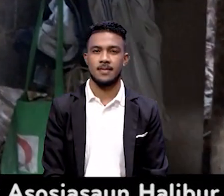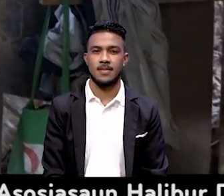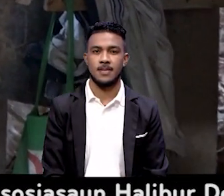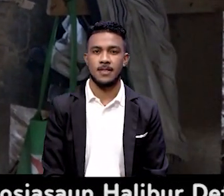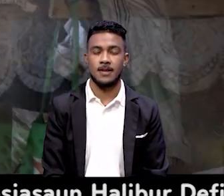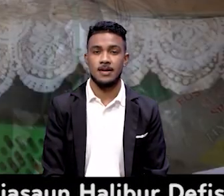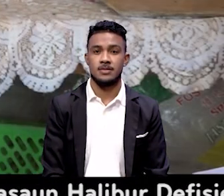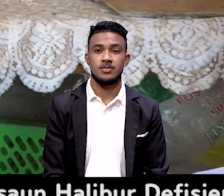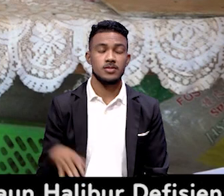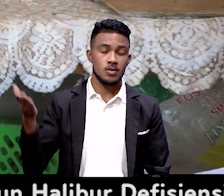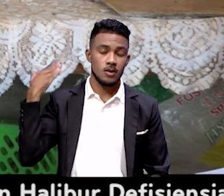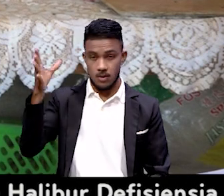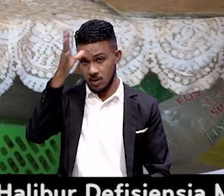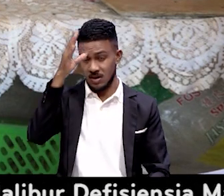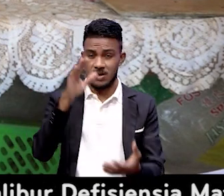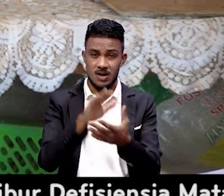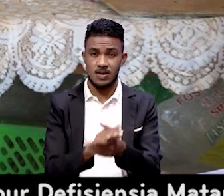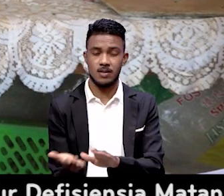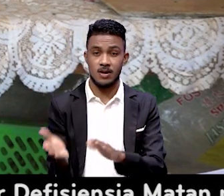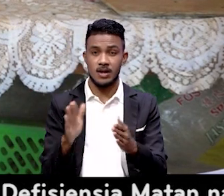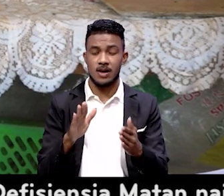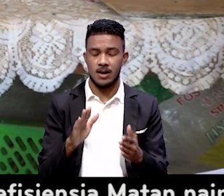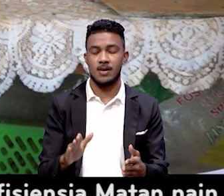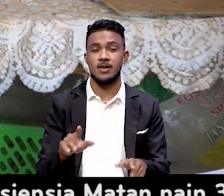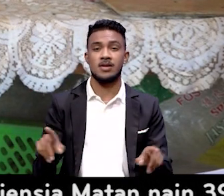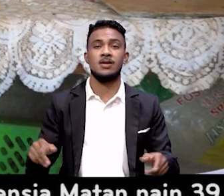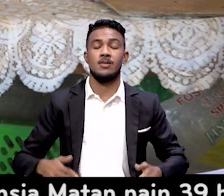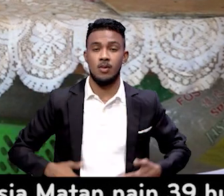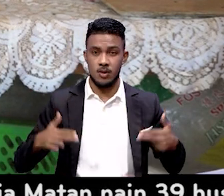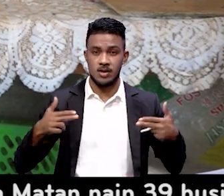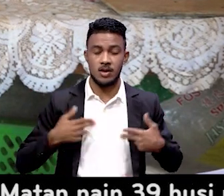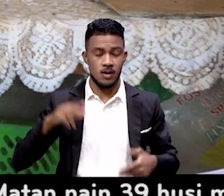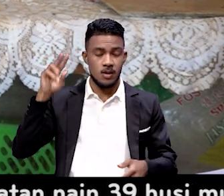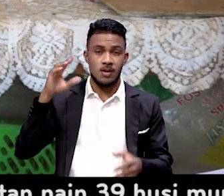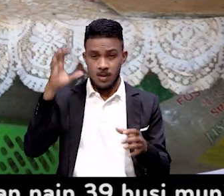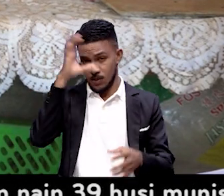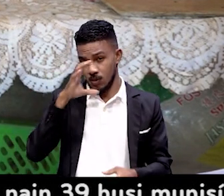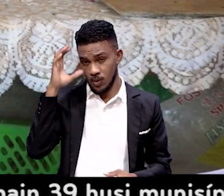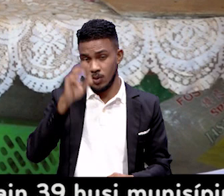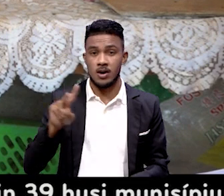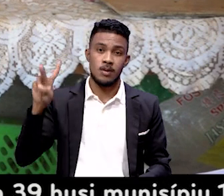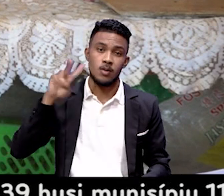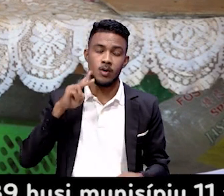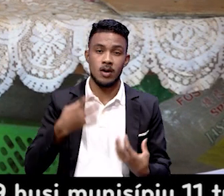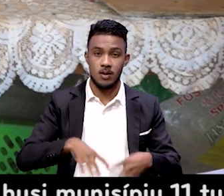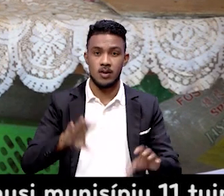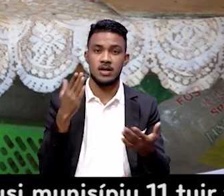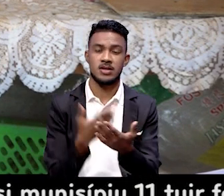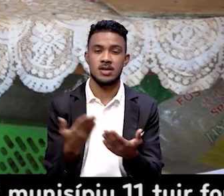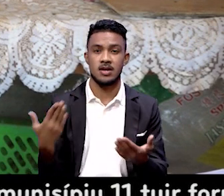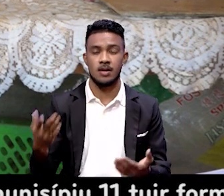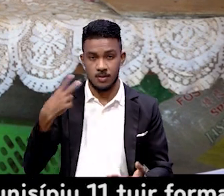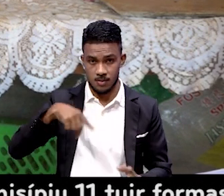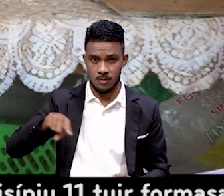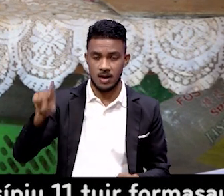Matarian muris ni ni ansa ba buka moro kola sasan mai tahulan ni amare ni pa matalaran ma sane